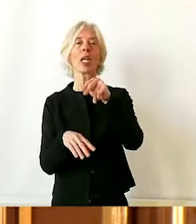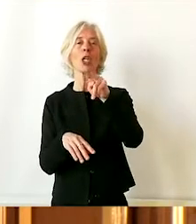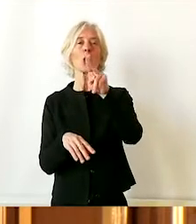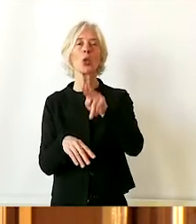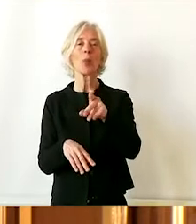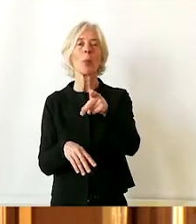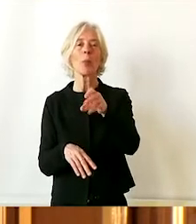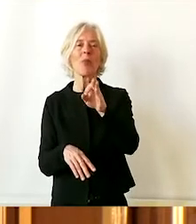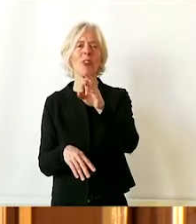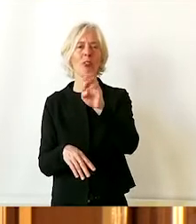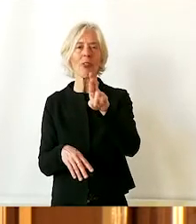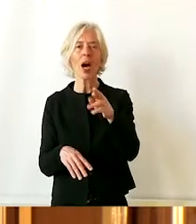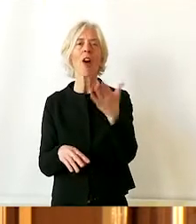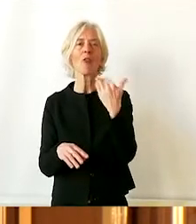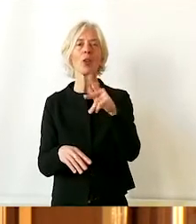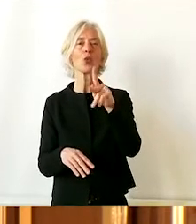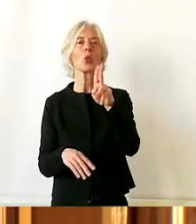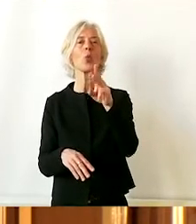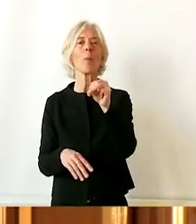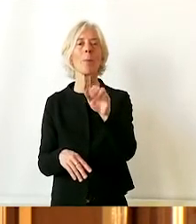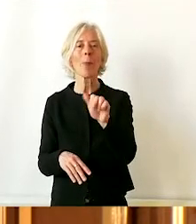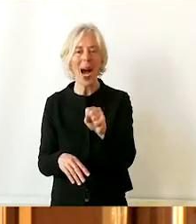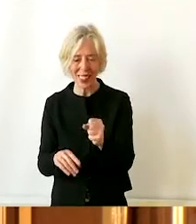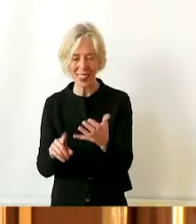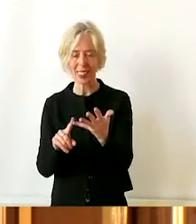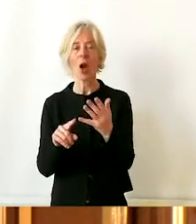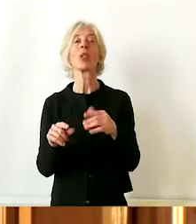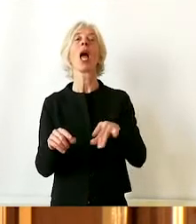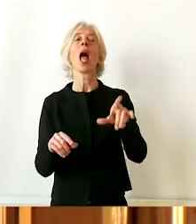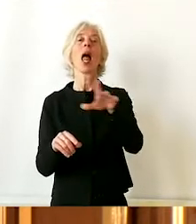Herrn Dr. Fackler, den Vizepräsidenten des LFU.